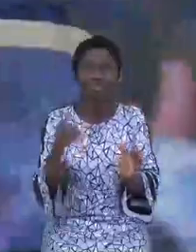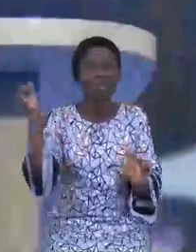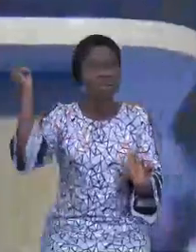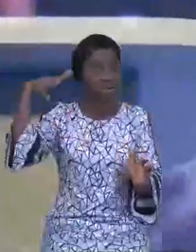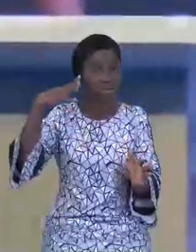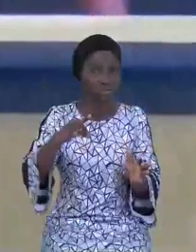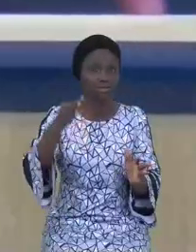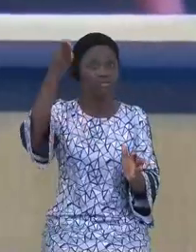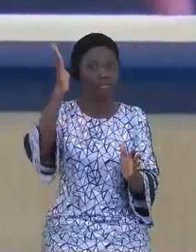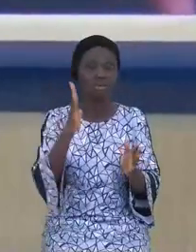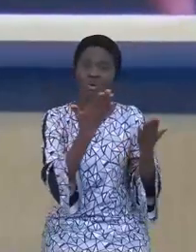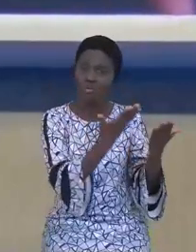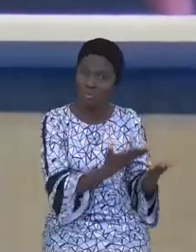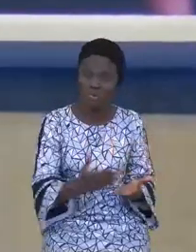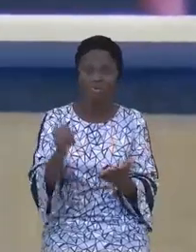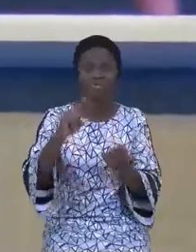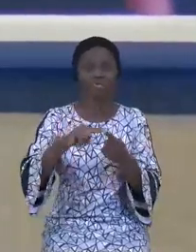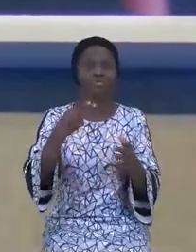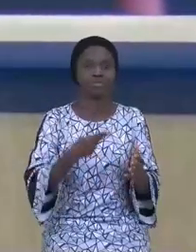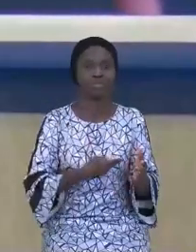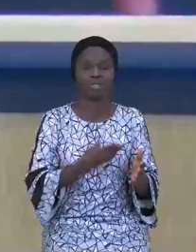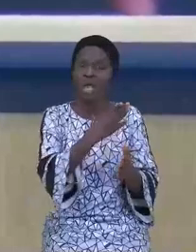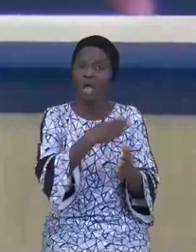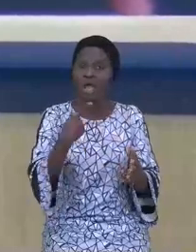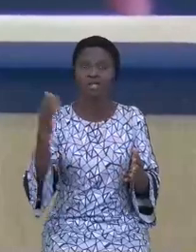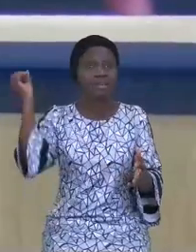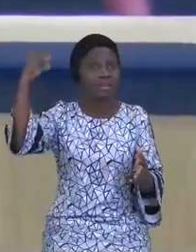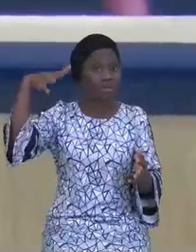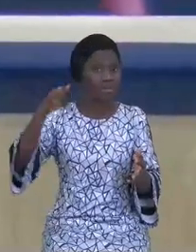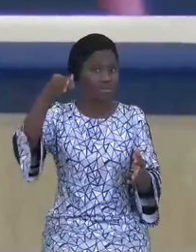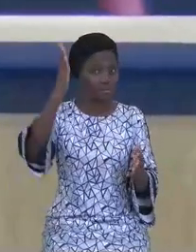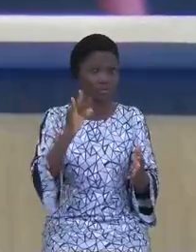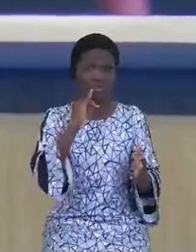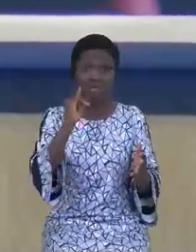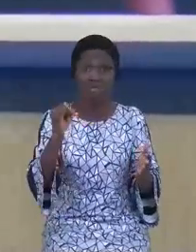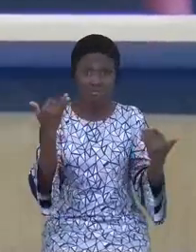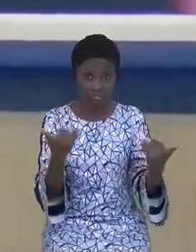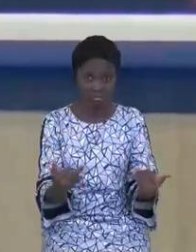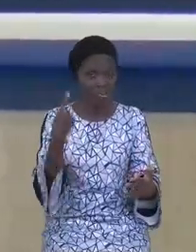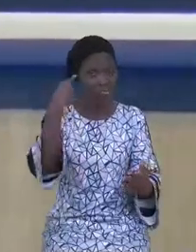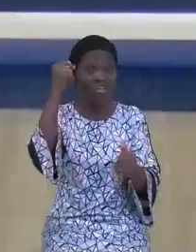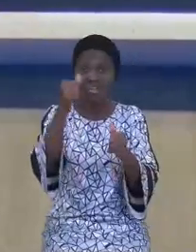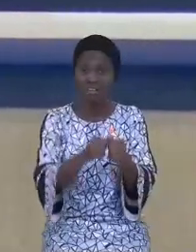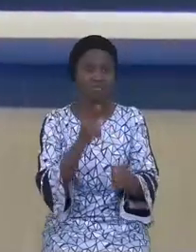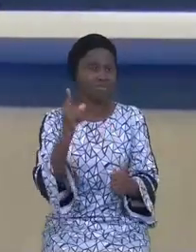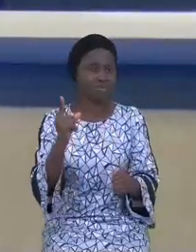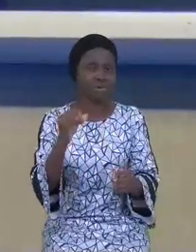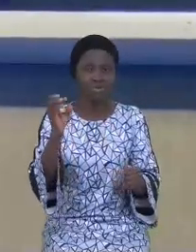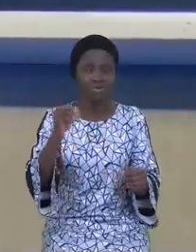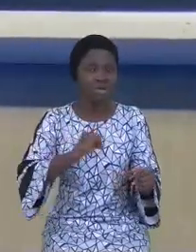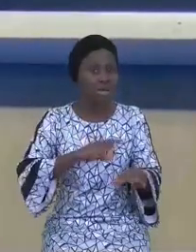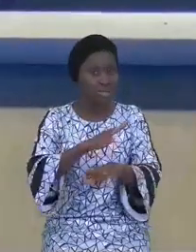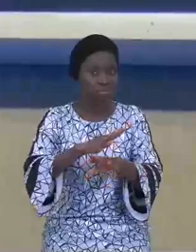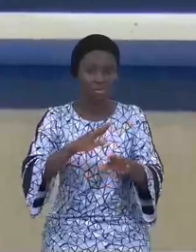de Dieu nous apporte. Et la grâce de Dieu est disponible pour tout le monde. Je n'ai pas besoin de dire, ah, je n'ai pas assez de